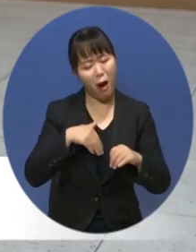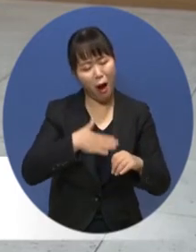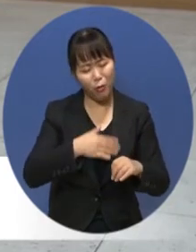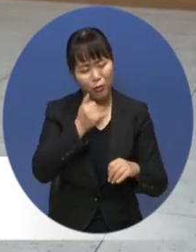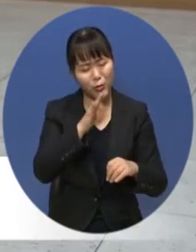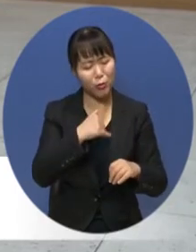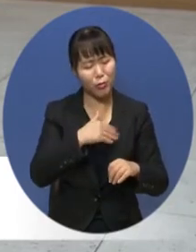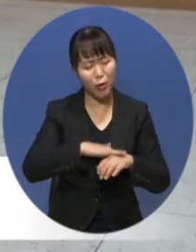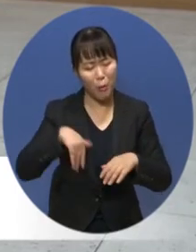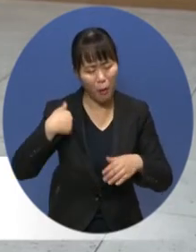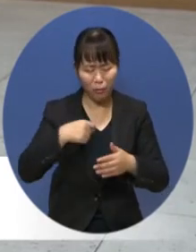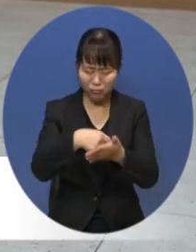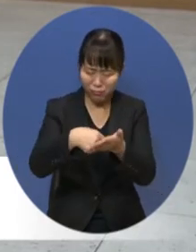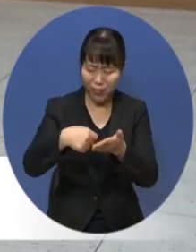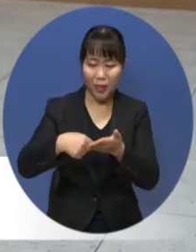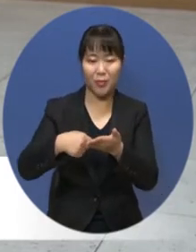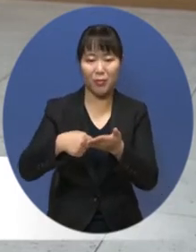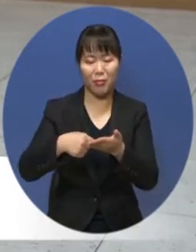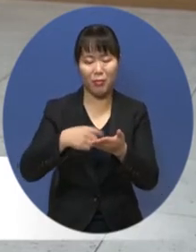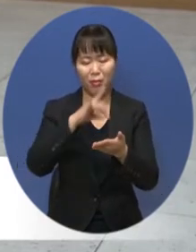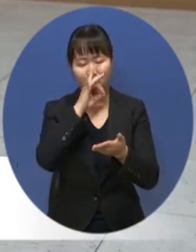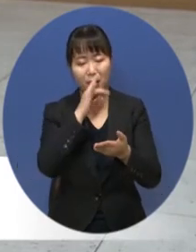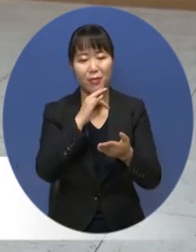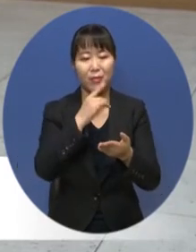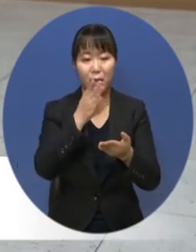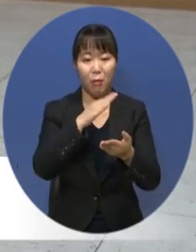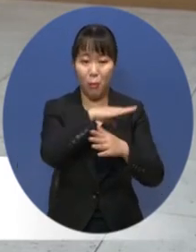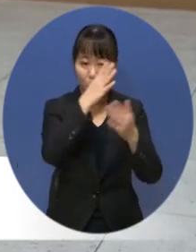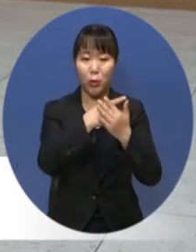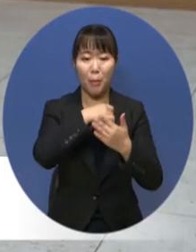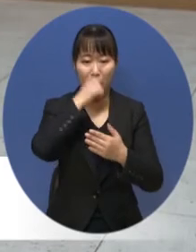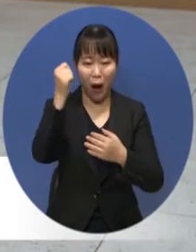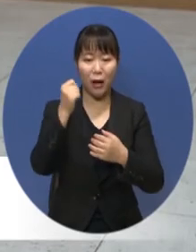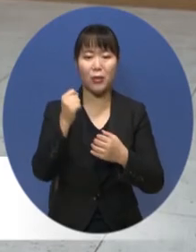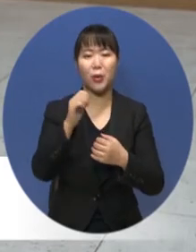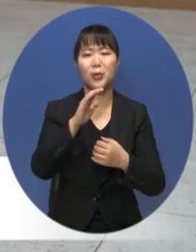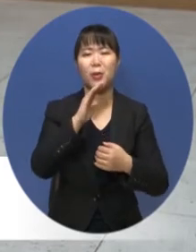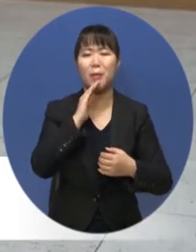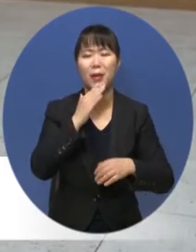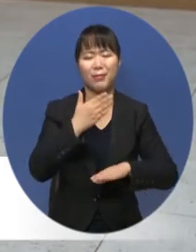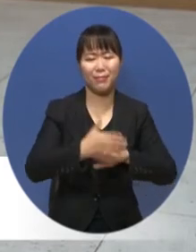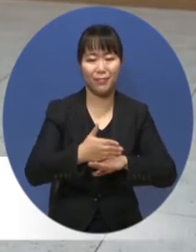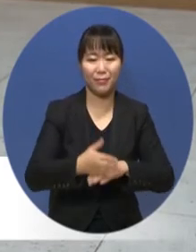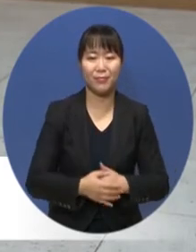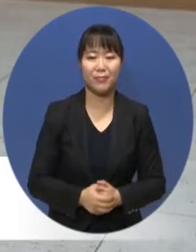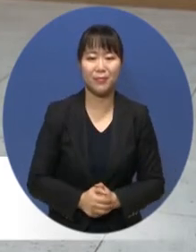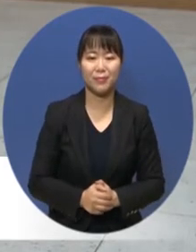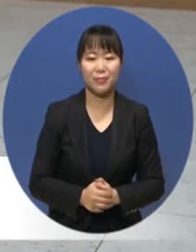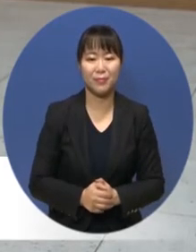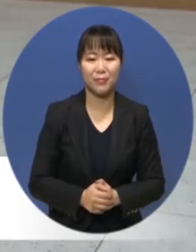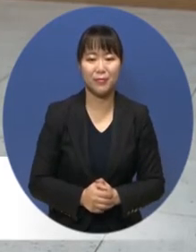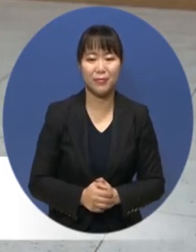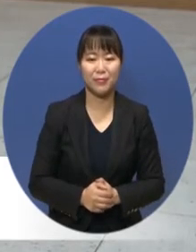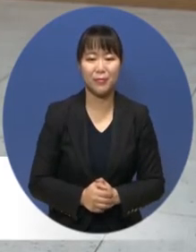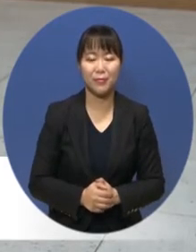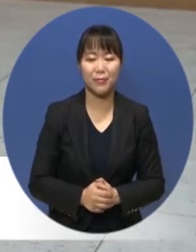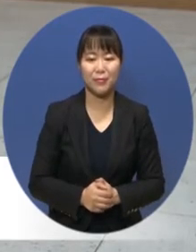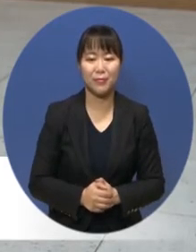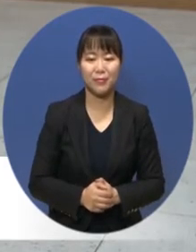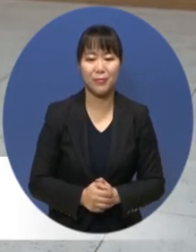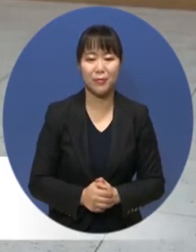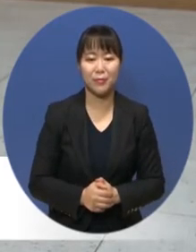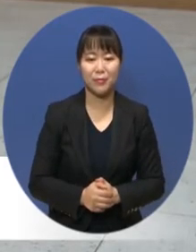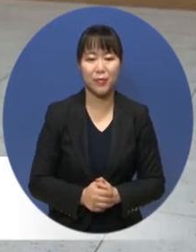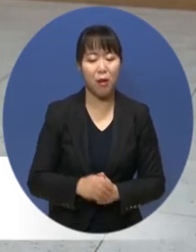써서 힘들었는데 이게 그다 합격을 해서 너무나 감사했습니다. 그리고